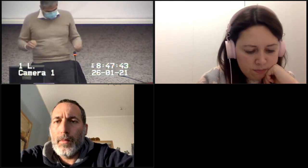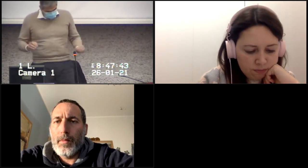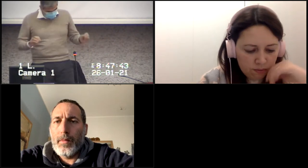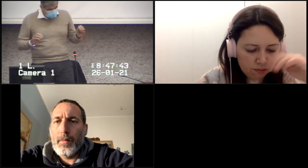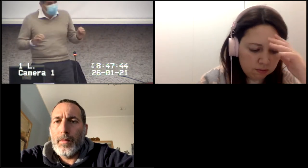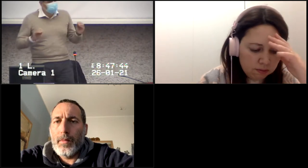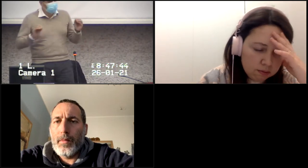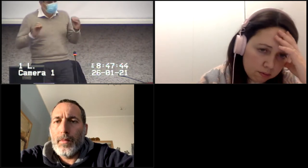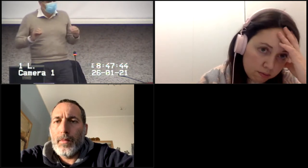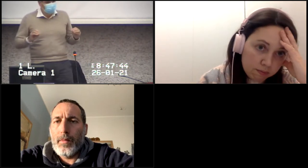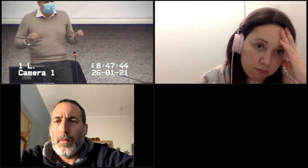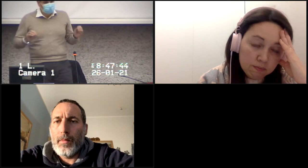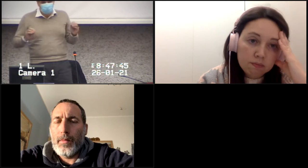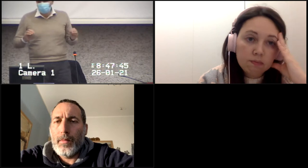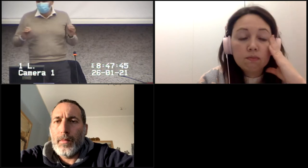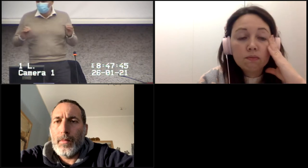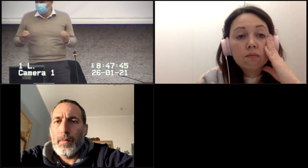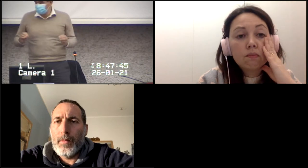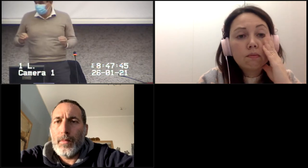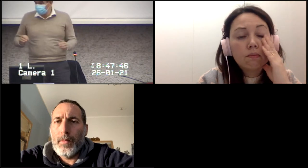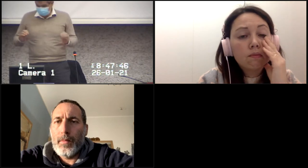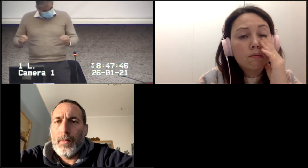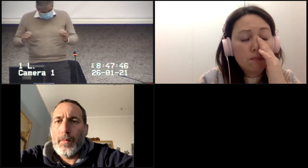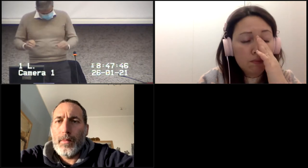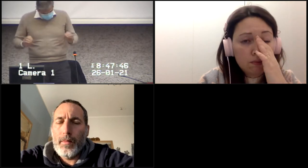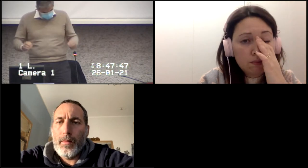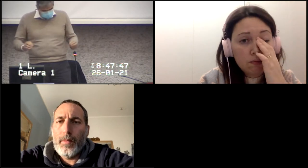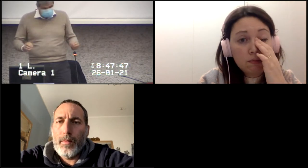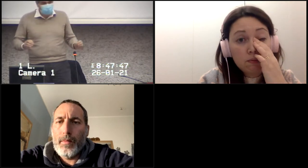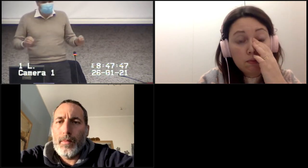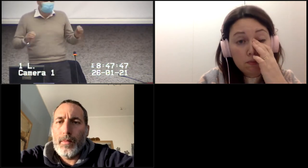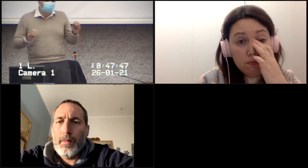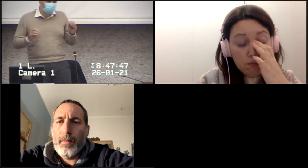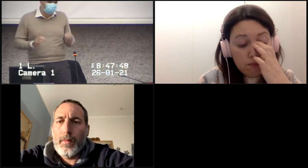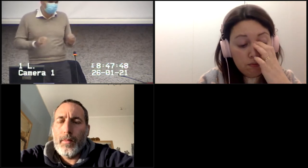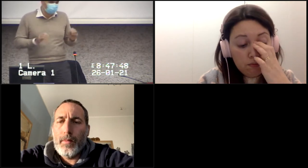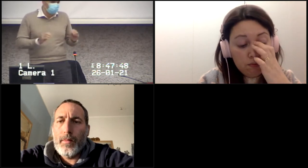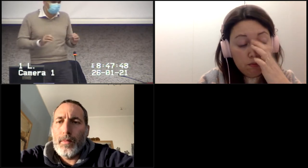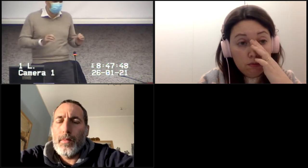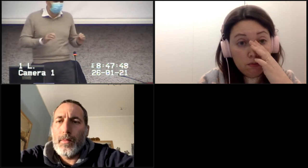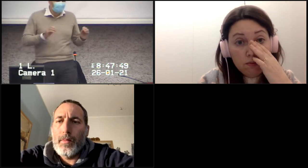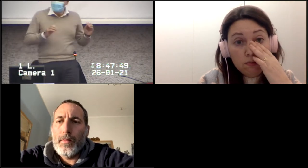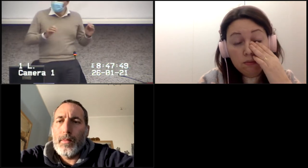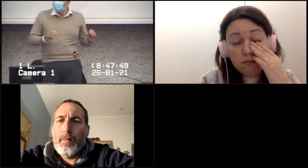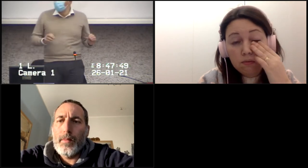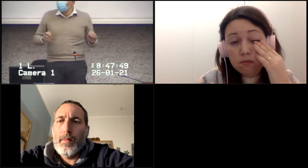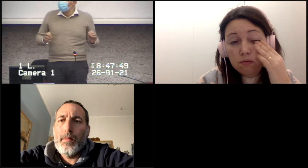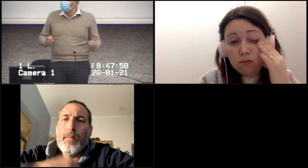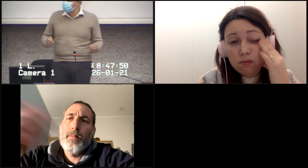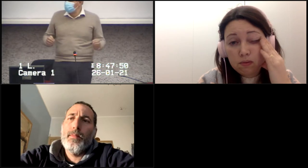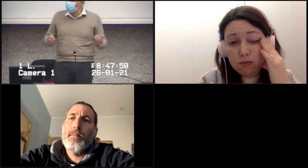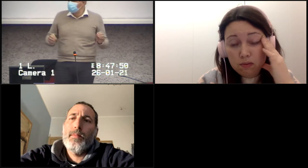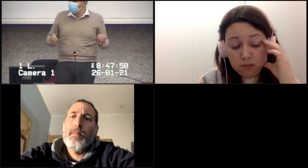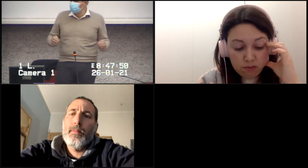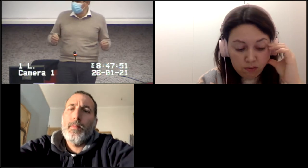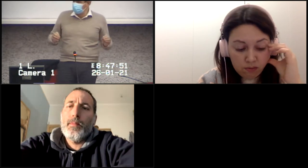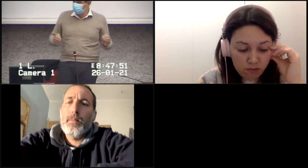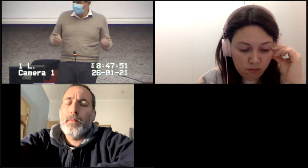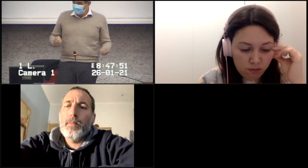Nell'impianto occorre ricordare, fare menzione nella proposta di delibera della già vigente delibera di